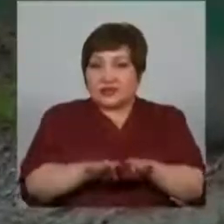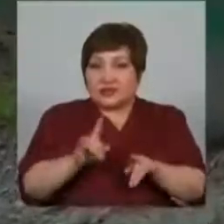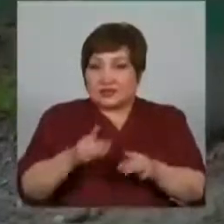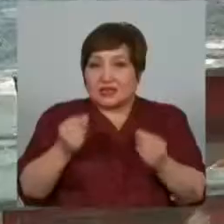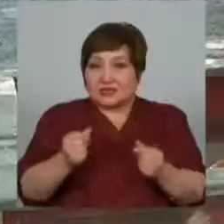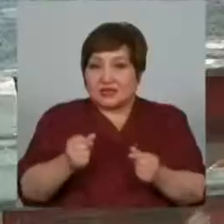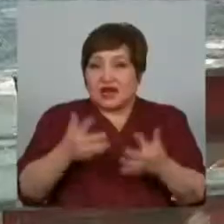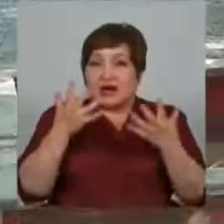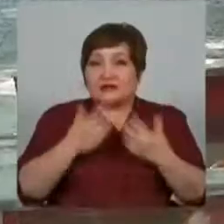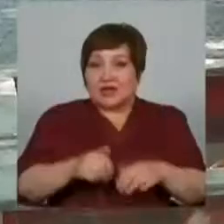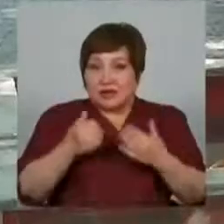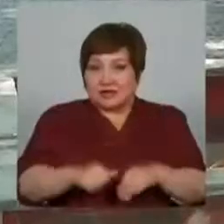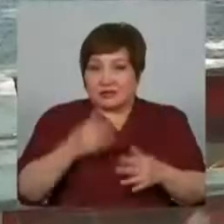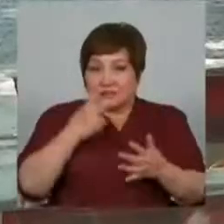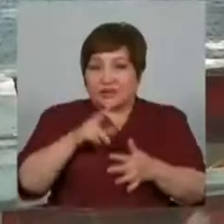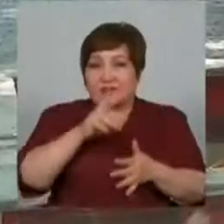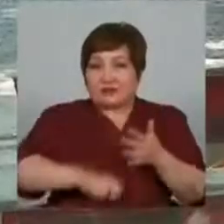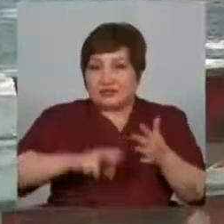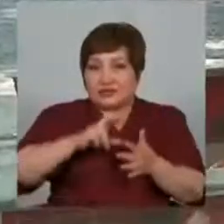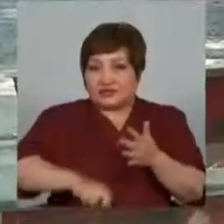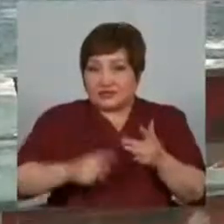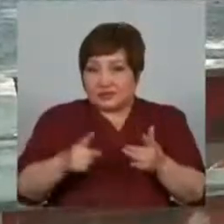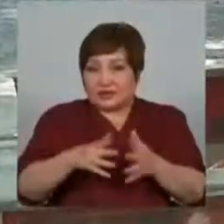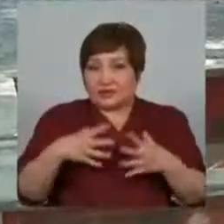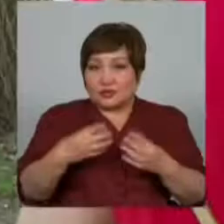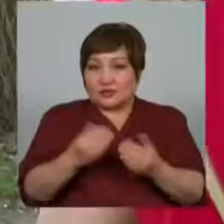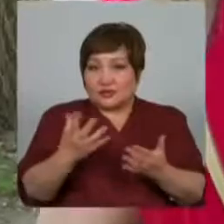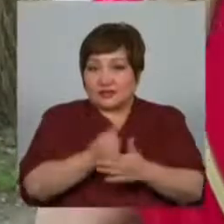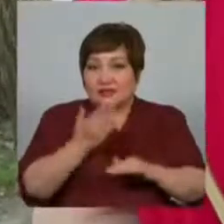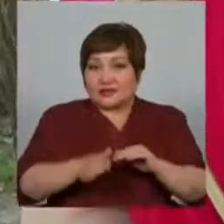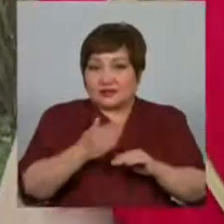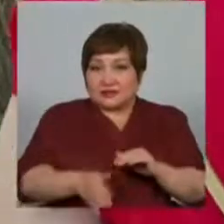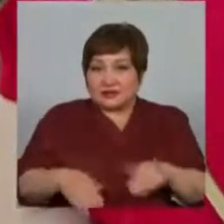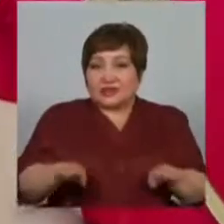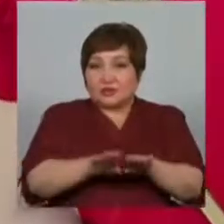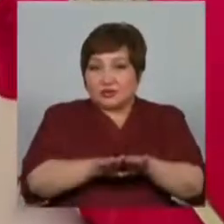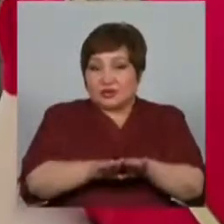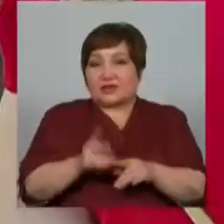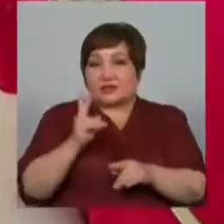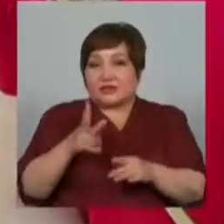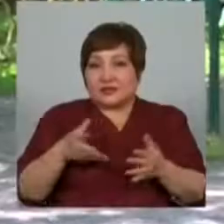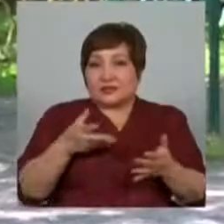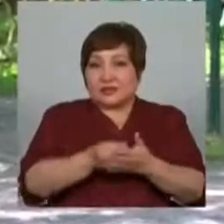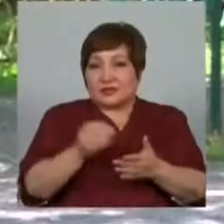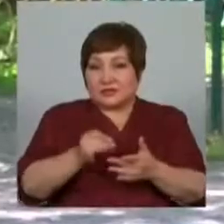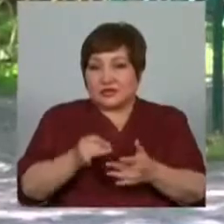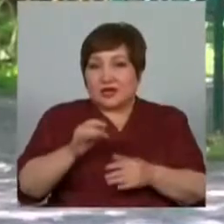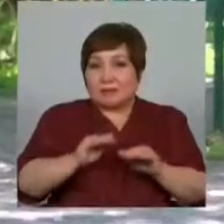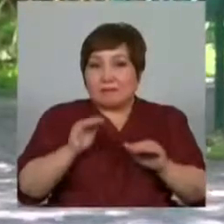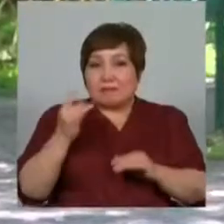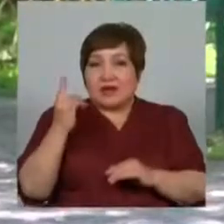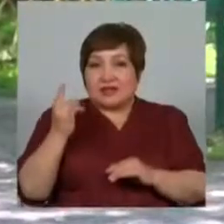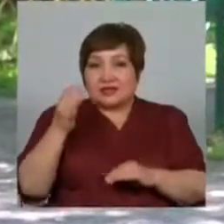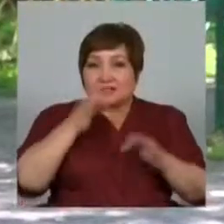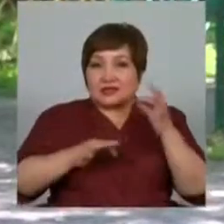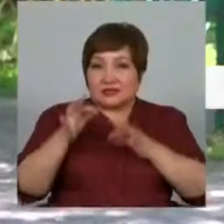түрде алынып отырады екен. Отбасының бар тапқан табысы несие жабудан пәтер жалдап баланың дәрі-дәрмегінен артылмайтын көрінеді. Мен хотя бы